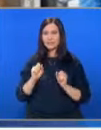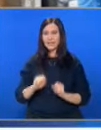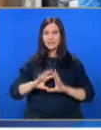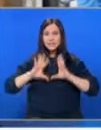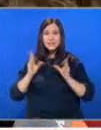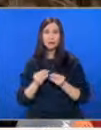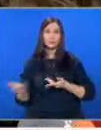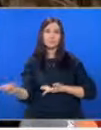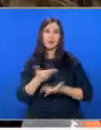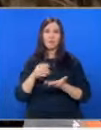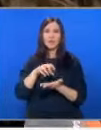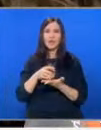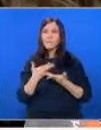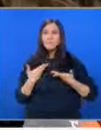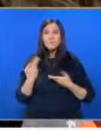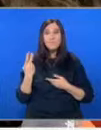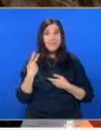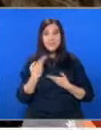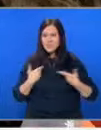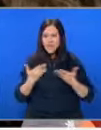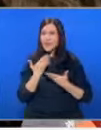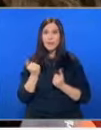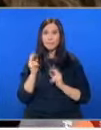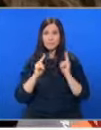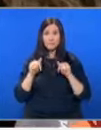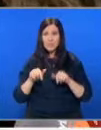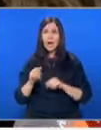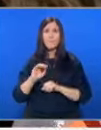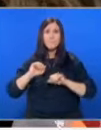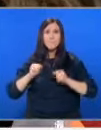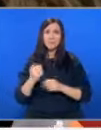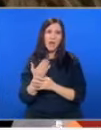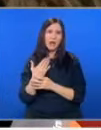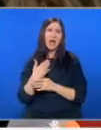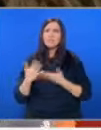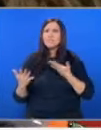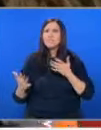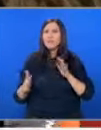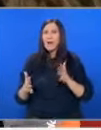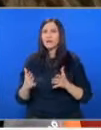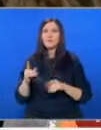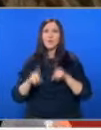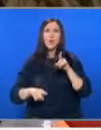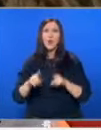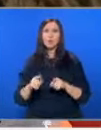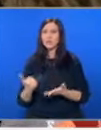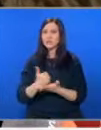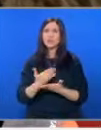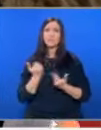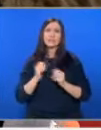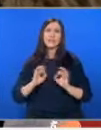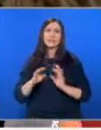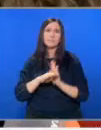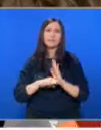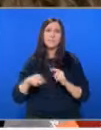цялостно с преговорния екип. Ние няма да се съгласиме сега на бърза ръка някакви регулатори да бъдат назначени без ясните правила, ясната